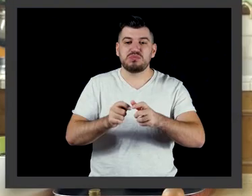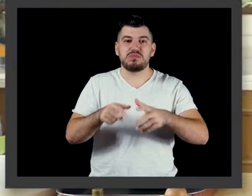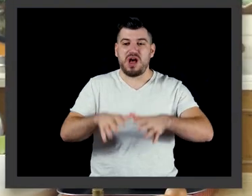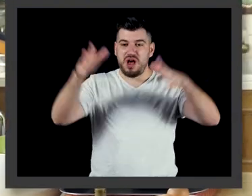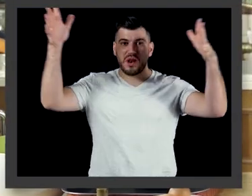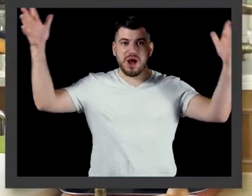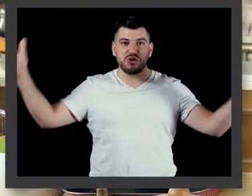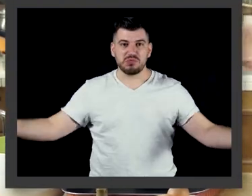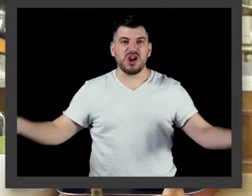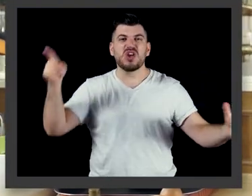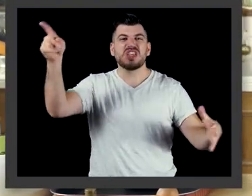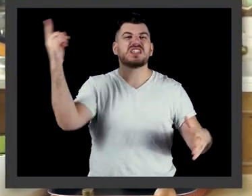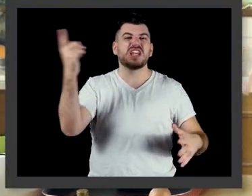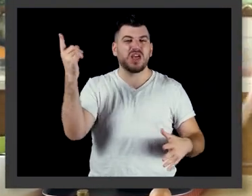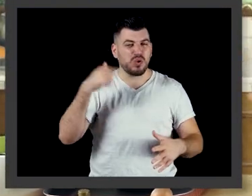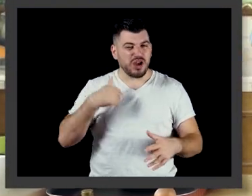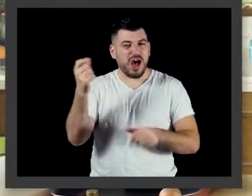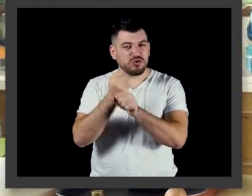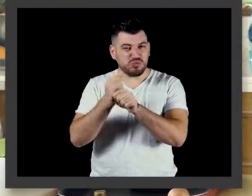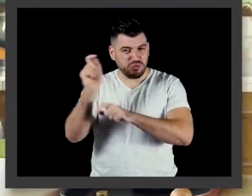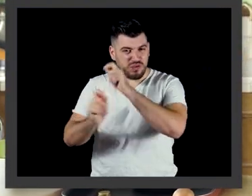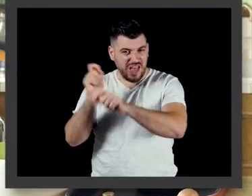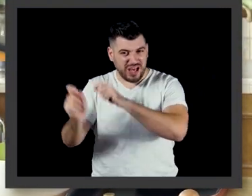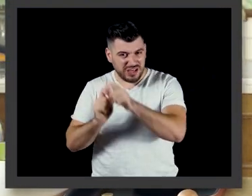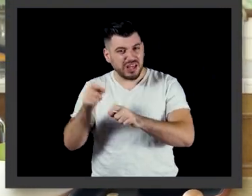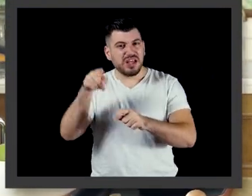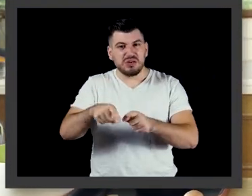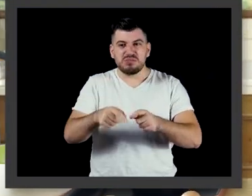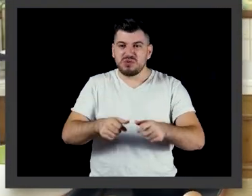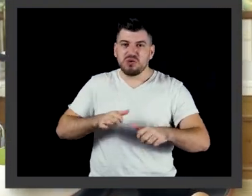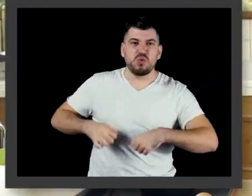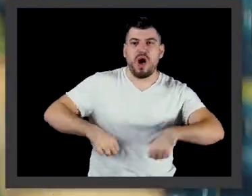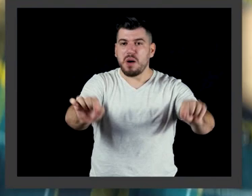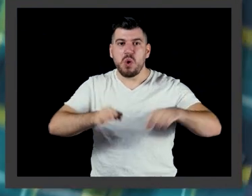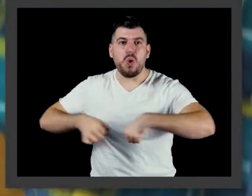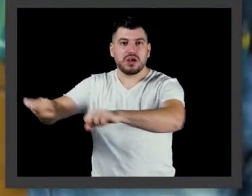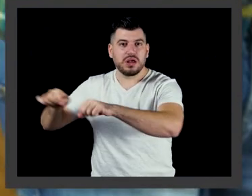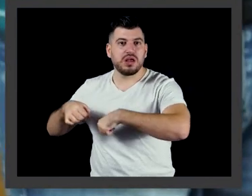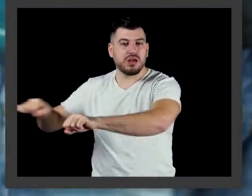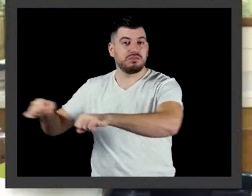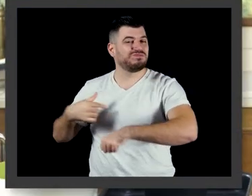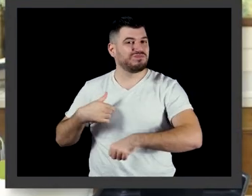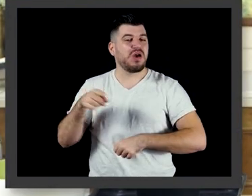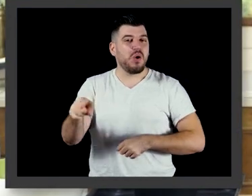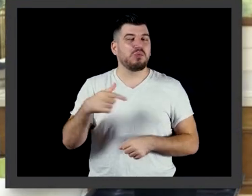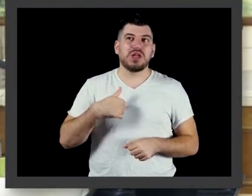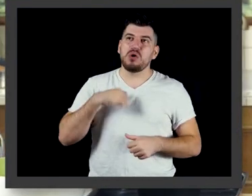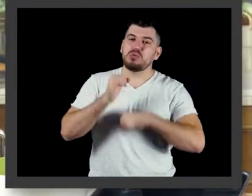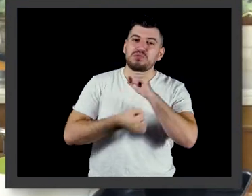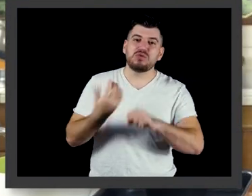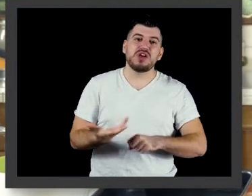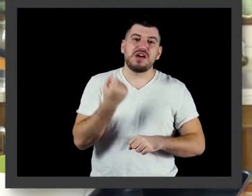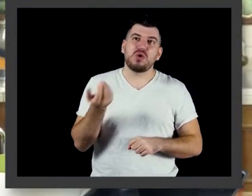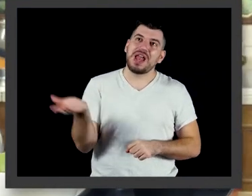ο μάστορας, το πετάει έτσι και το απλώνει. Και είναι πολύ δύσκολο να φτιάξουμε γενικά το ζυμάρι της μπουγάτσας. Οπότε προσπαθούσα πολύ καιρό να βρω μια